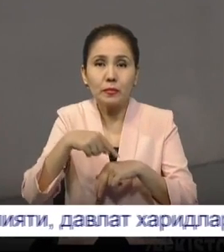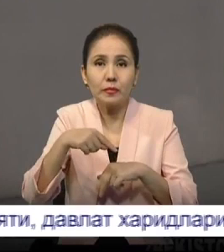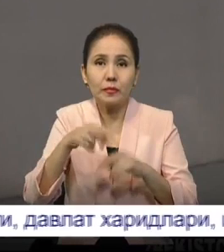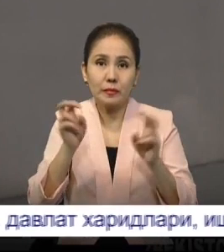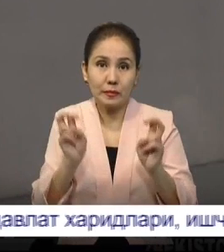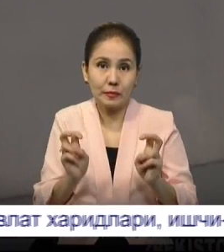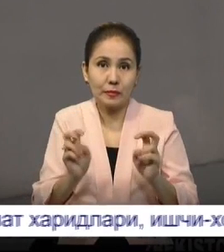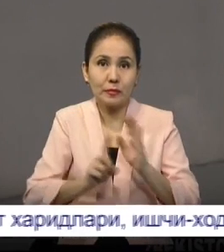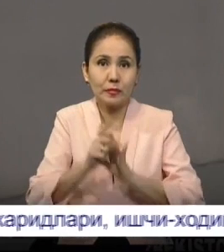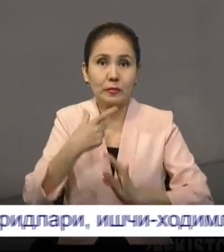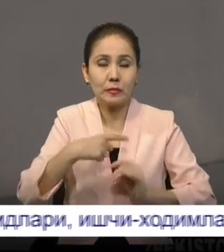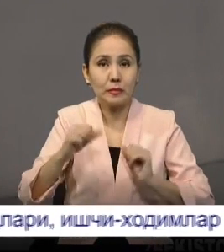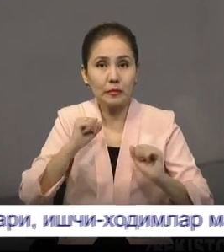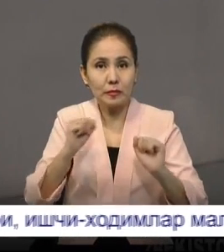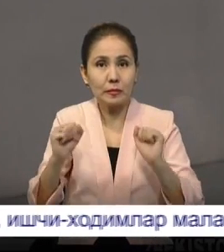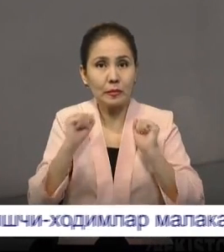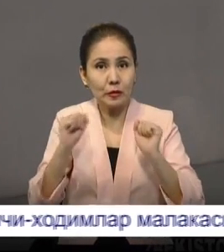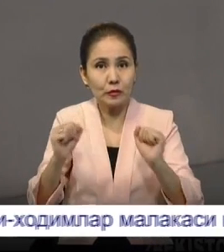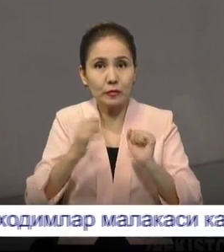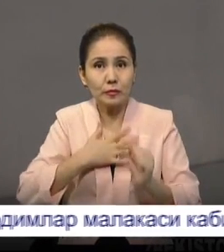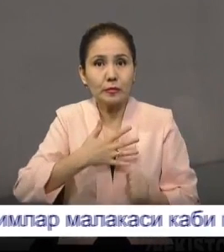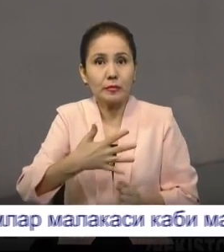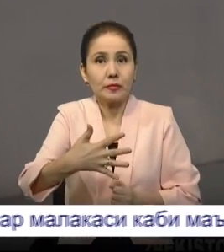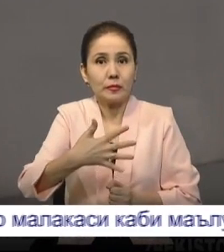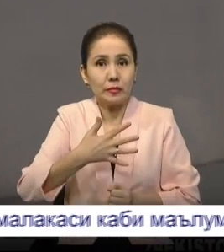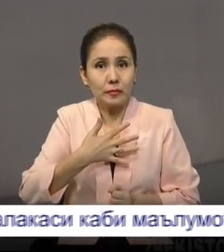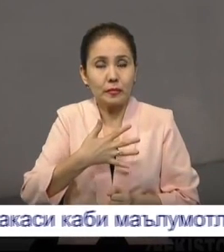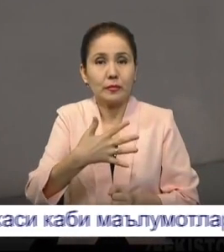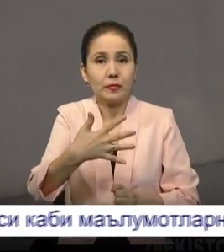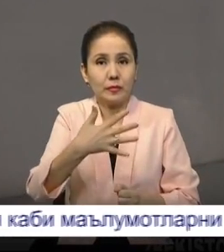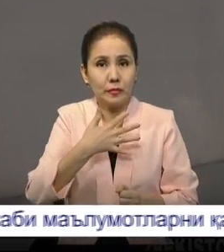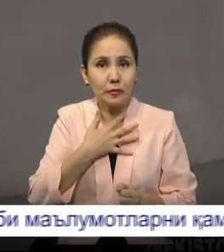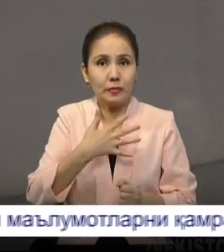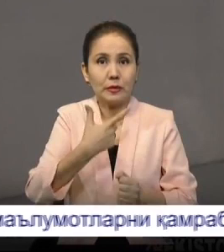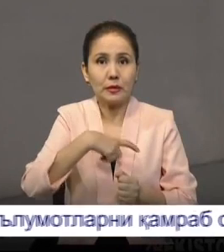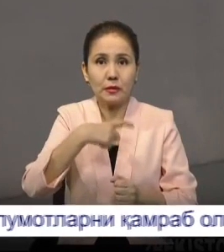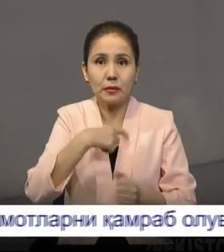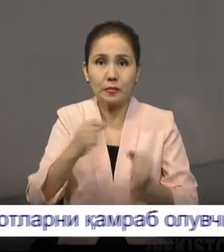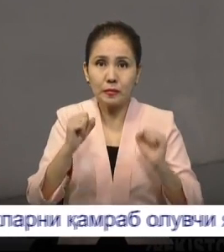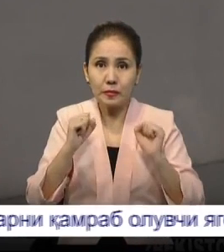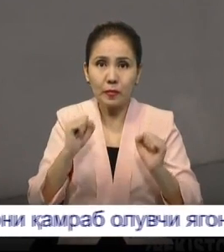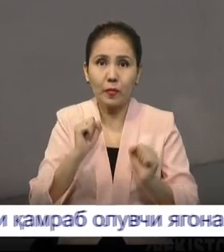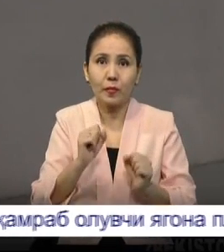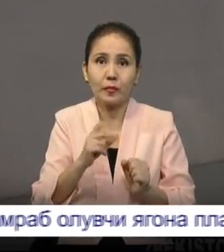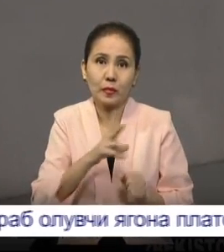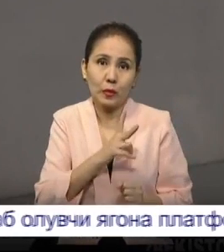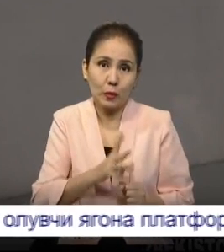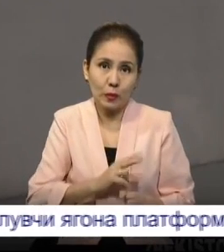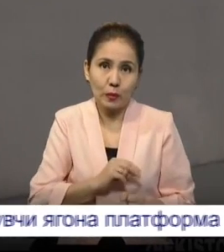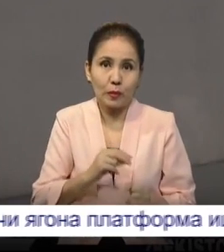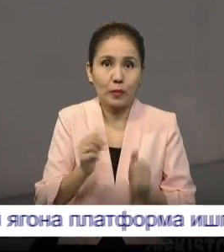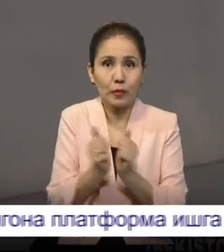O'tirib mashq qildim, nafas olish mashqlarini qildim, chuqur-chuqur nafas olib. Uyda yolg'iz o'tirib qizim ham